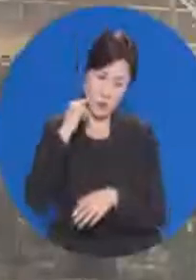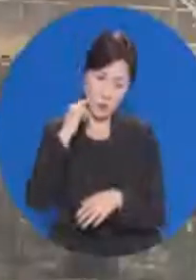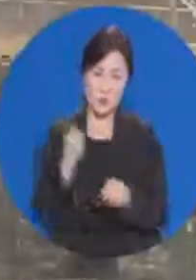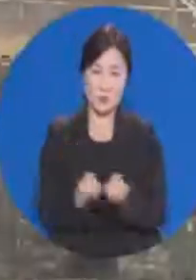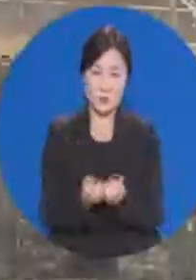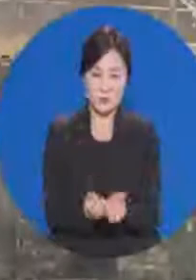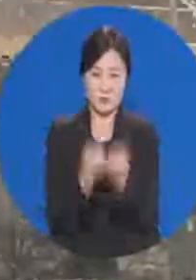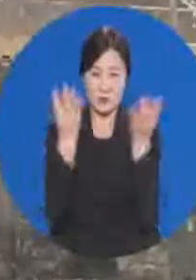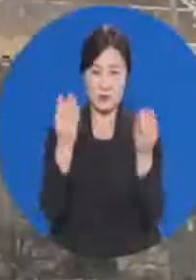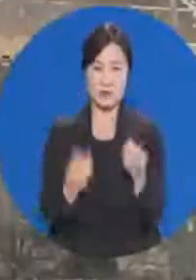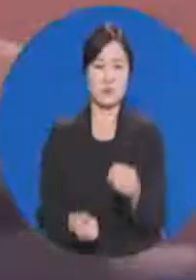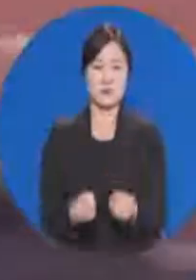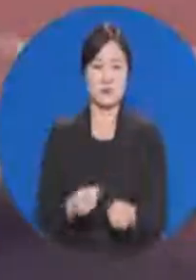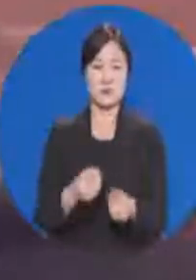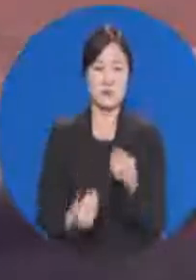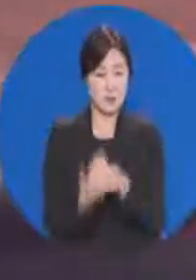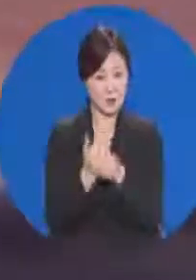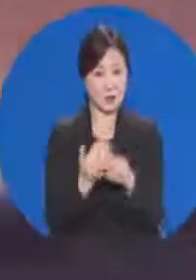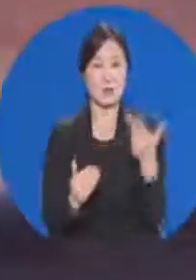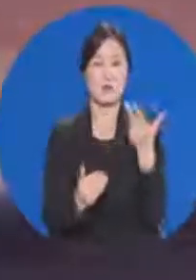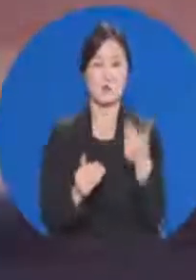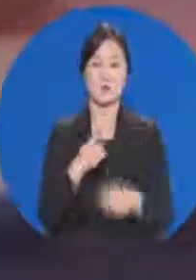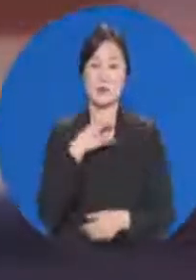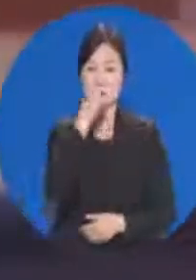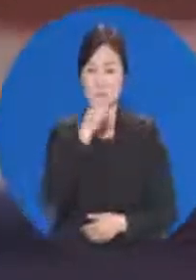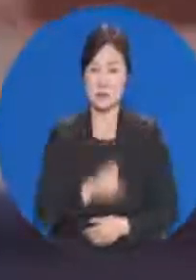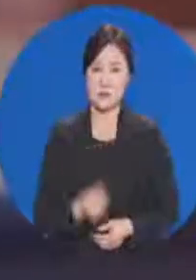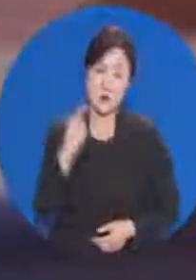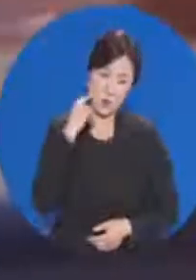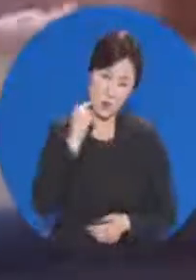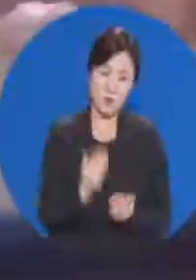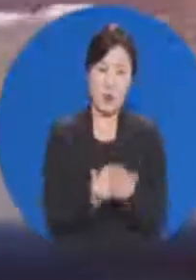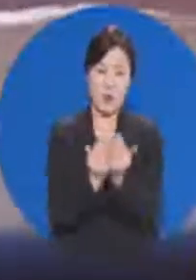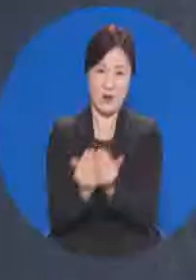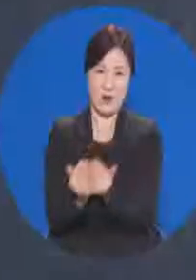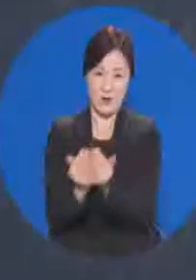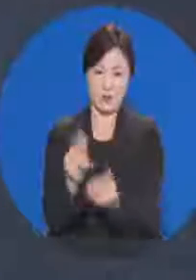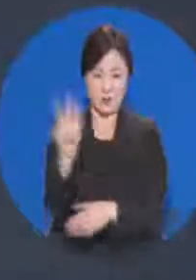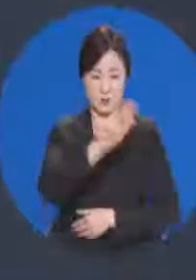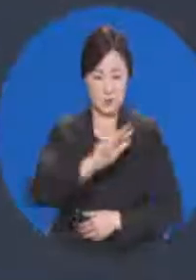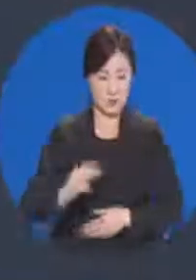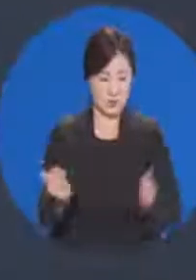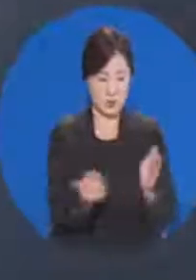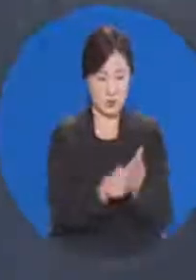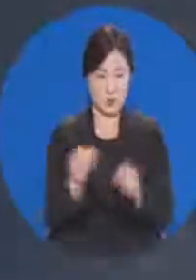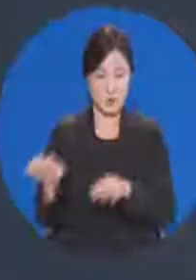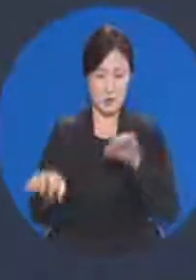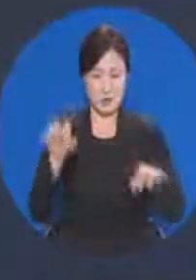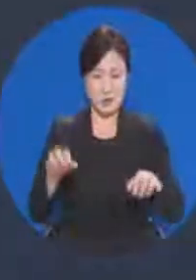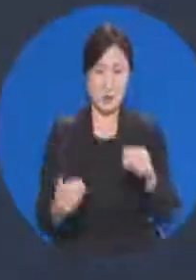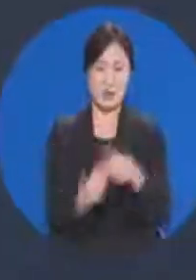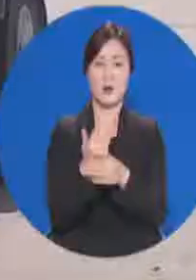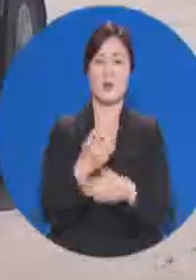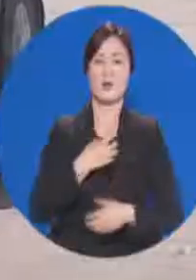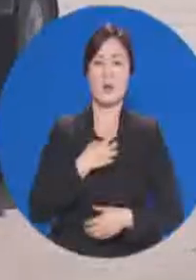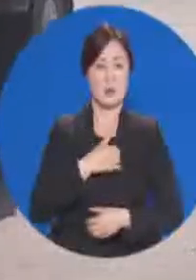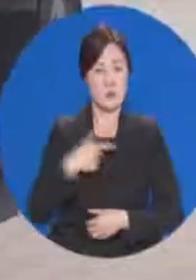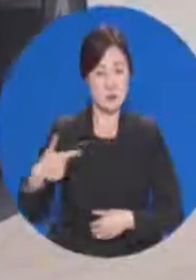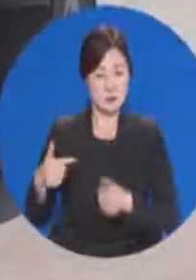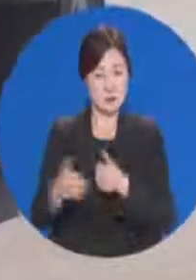사고는 7건. 해경은 화학 운반선이 드나드는 전국 대부분의 항만에 사고 위험이 상존하는 만큼